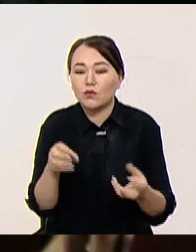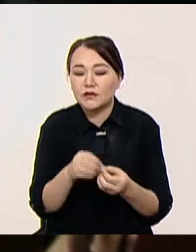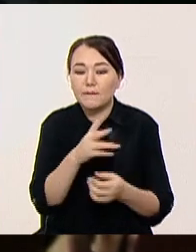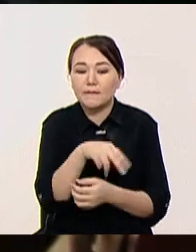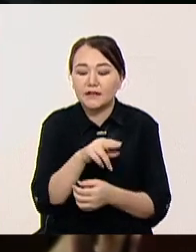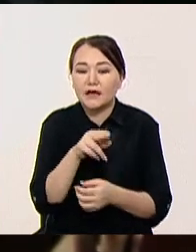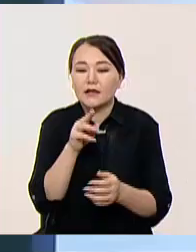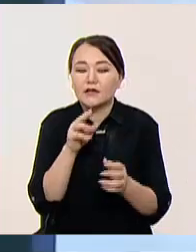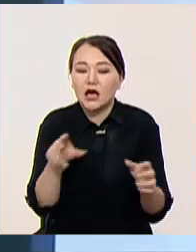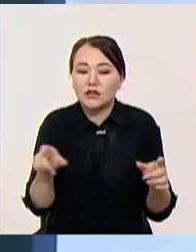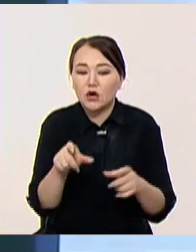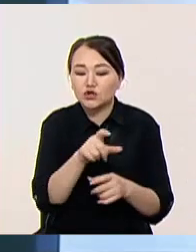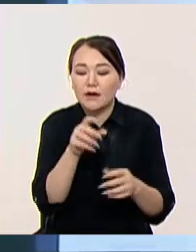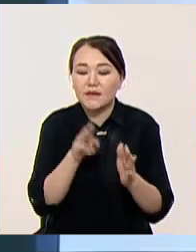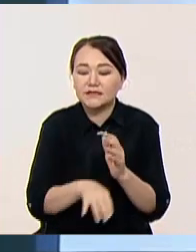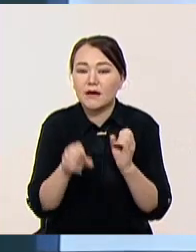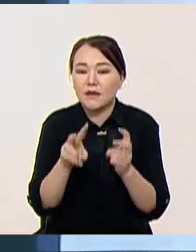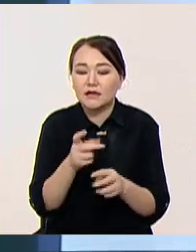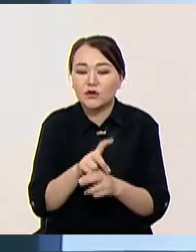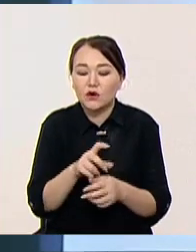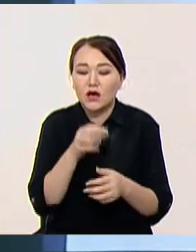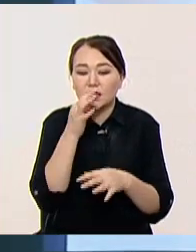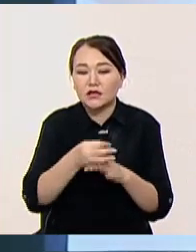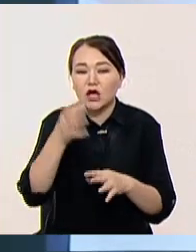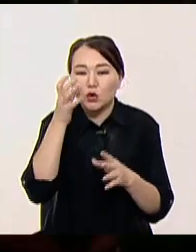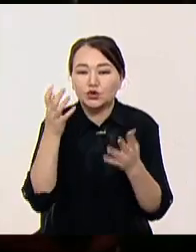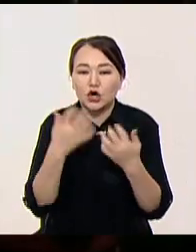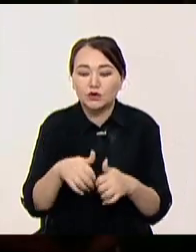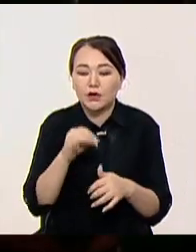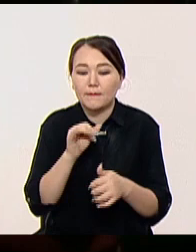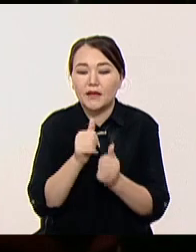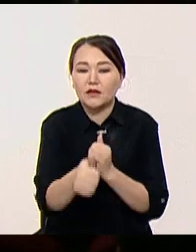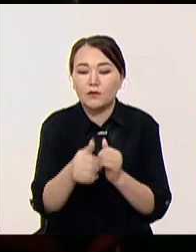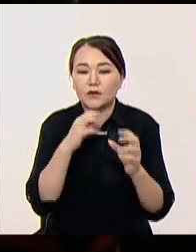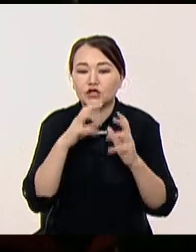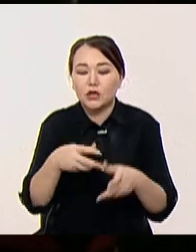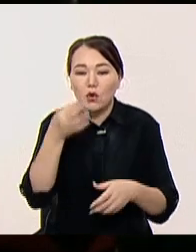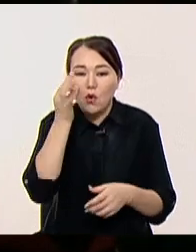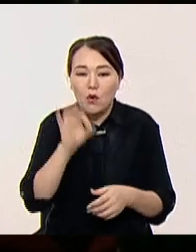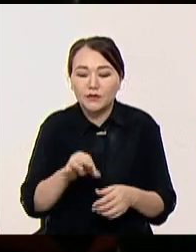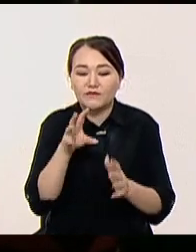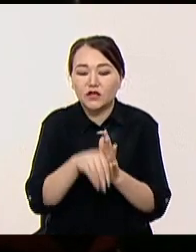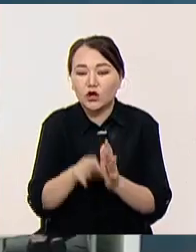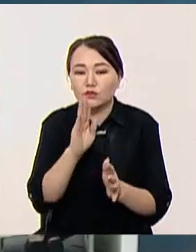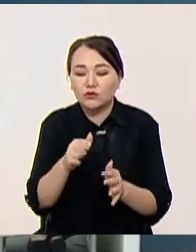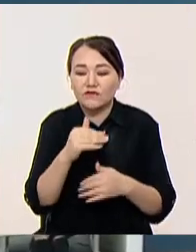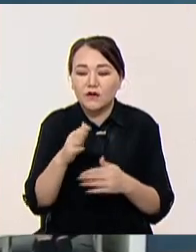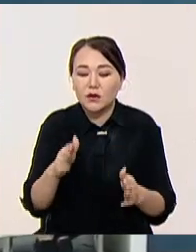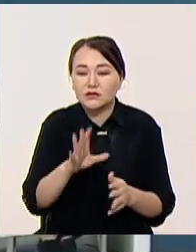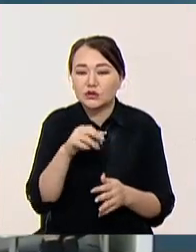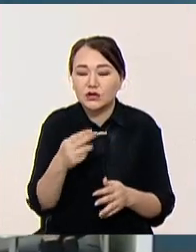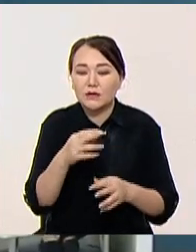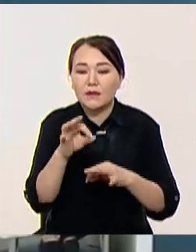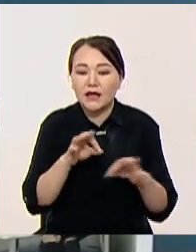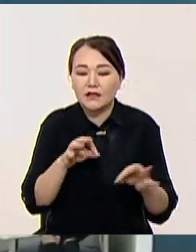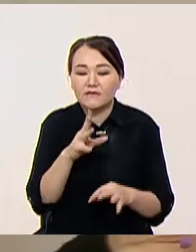дорожной безопасности, которая будет основываться на научных расчетах и передовом международном опыте. Внедрять ее будут в рамках социального